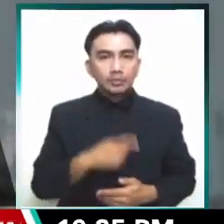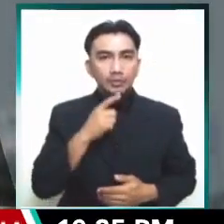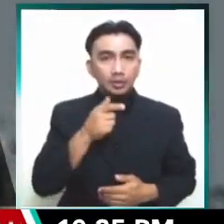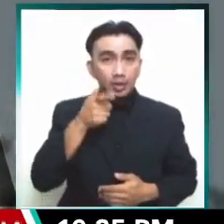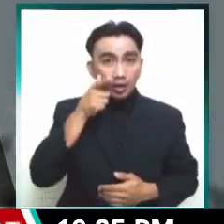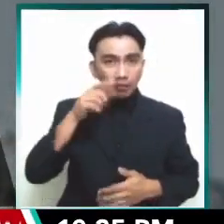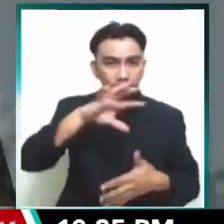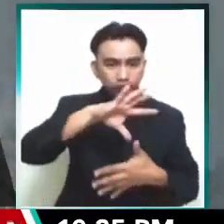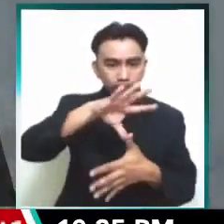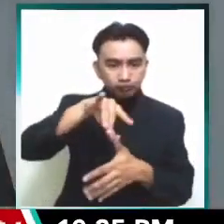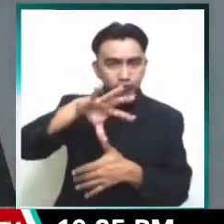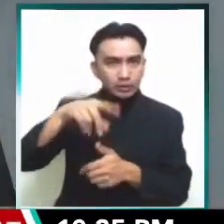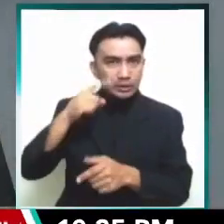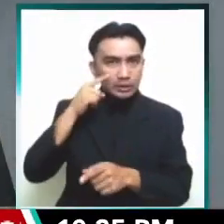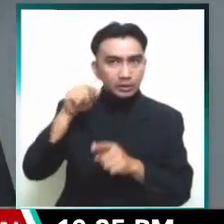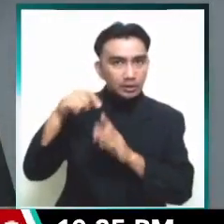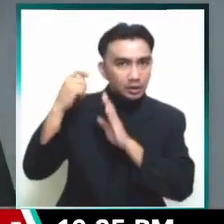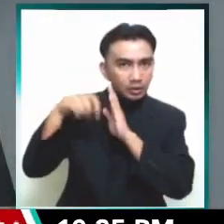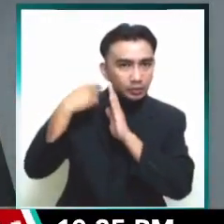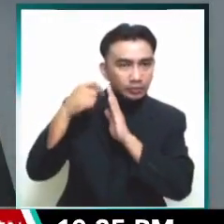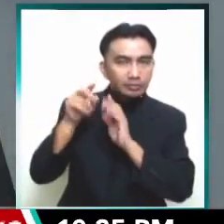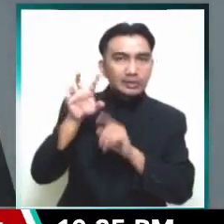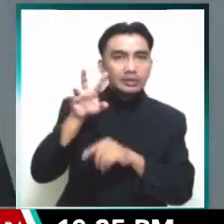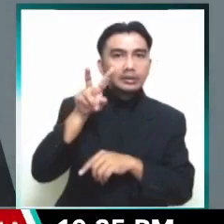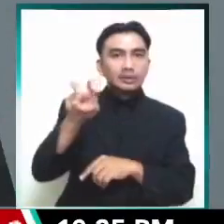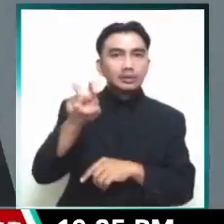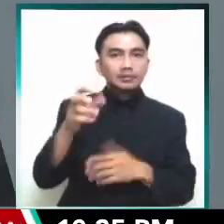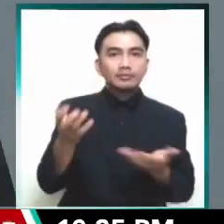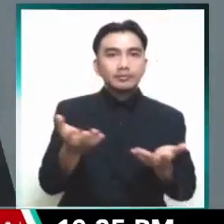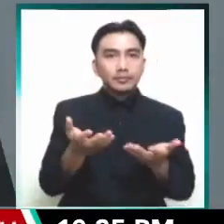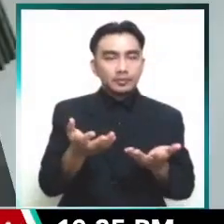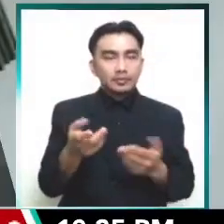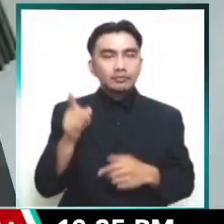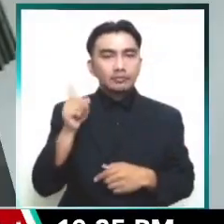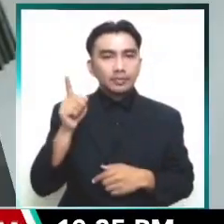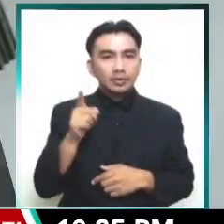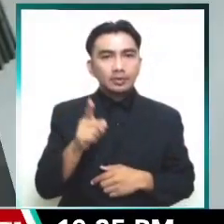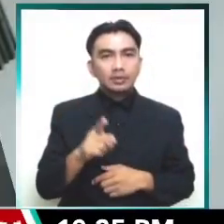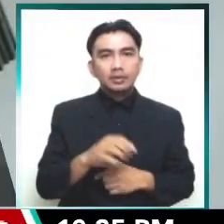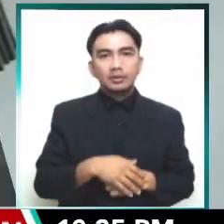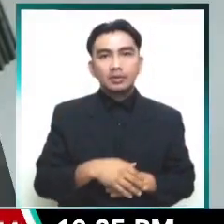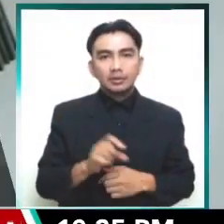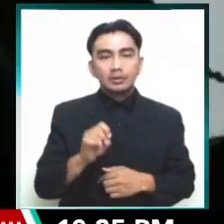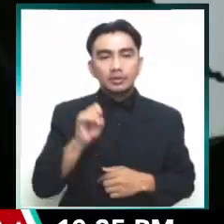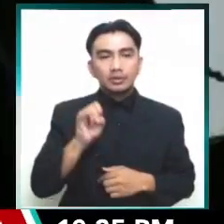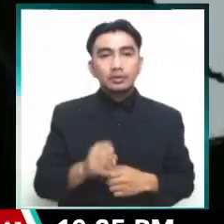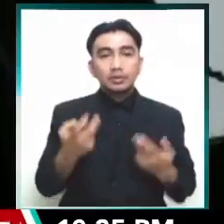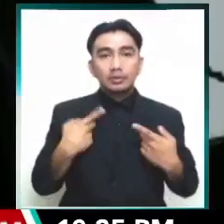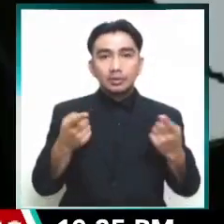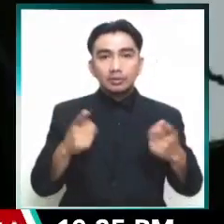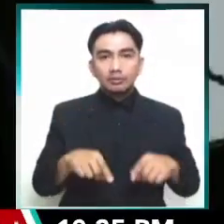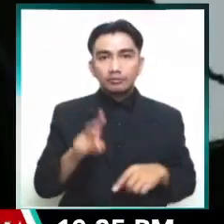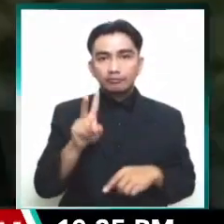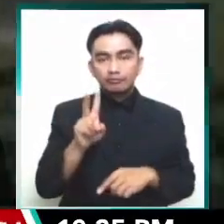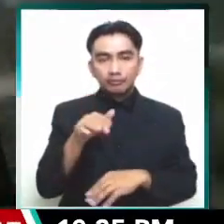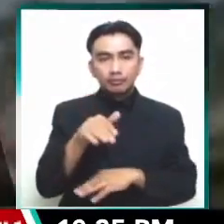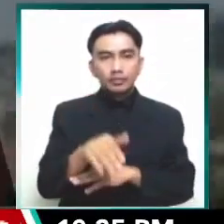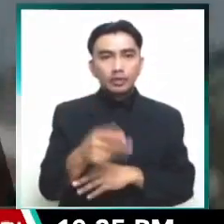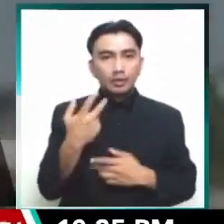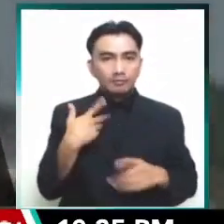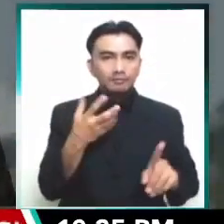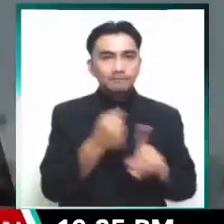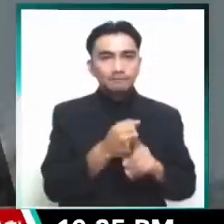ang nakuhanan sa San Vicente, Ilocos Sur pasado alas 2 kahapon. Tinamaan ang ilang bahay sa Barangay Lubong.